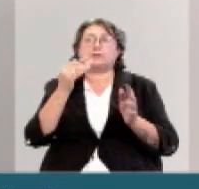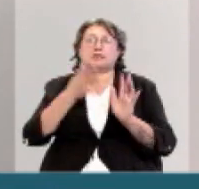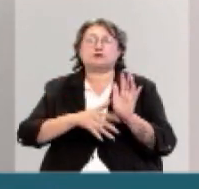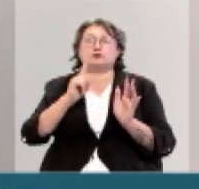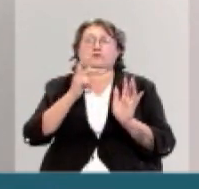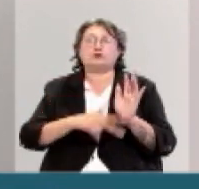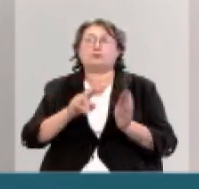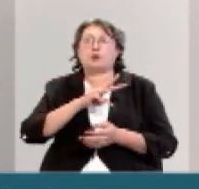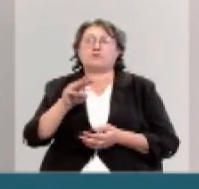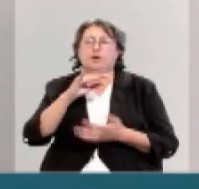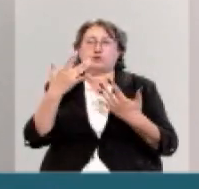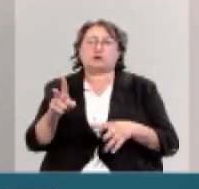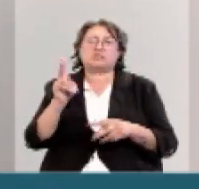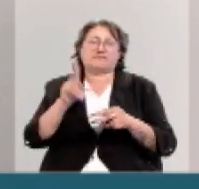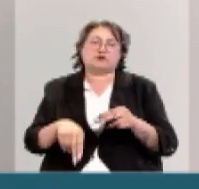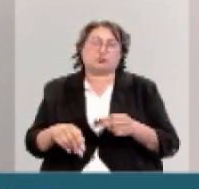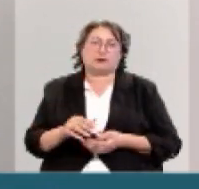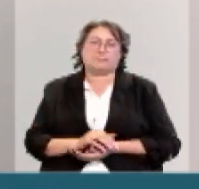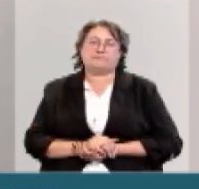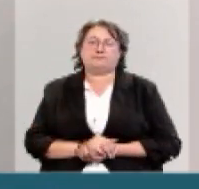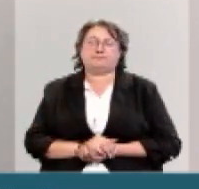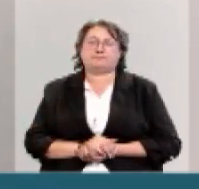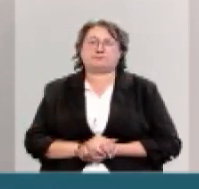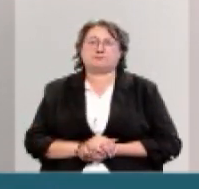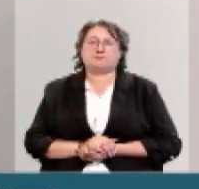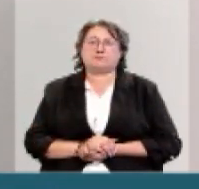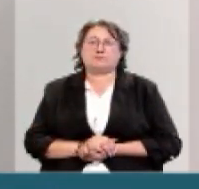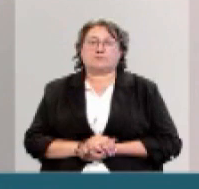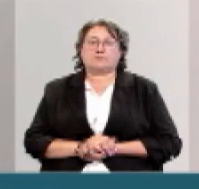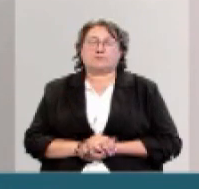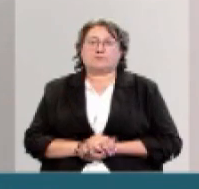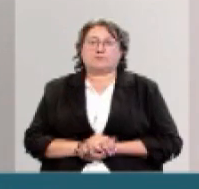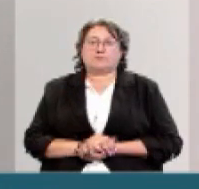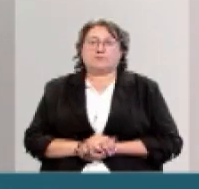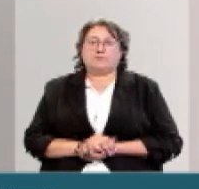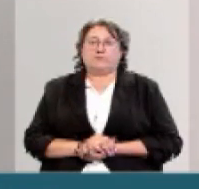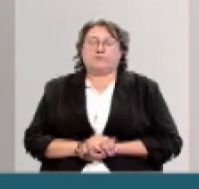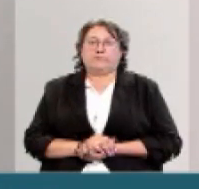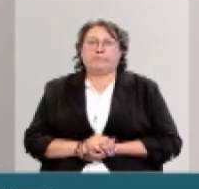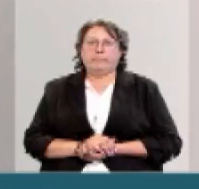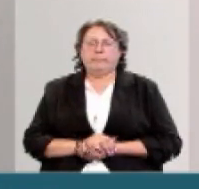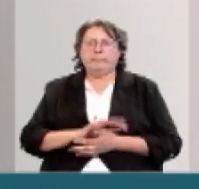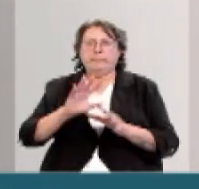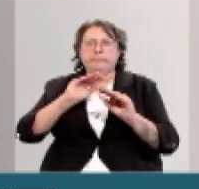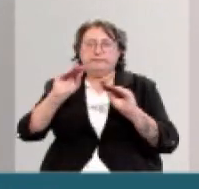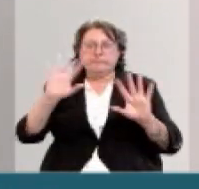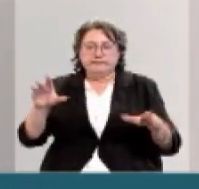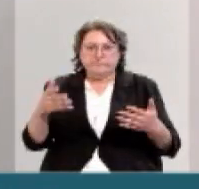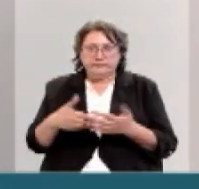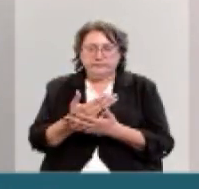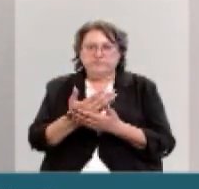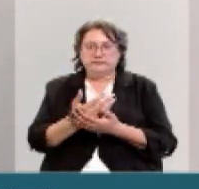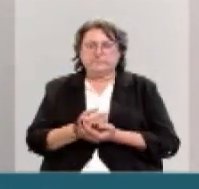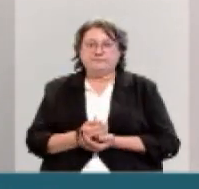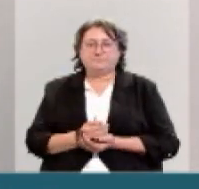желісі мен электр жабдықтарын орнату жұмыстары жүргізілуде. Сонымен қатар ағымдағы жылы республикалық бюджет